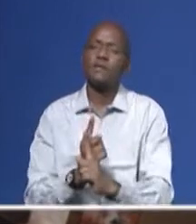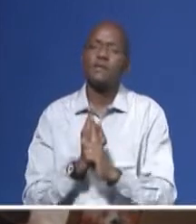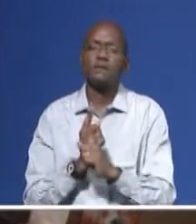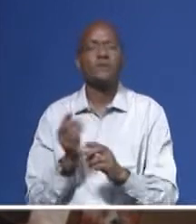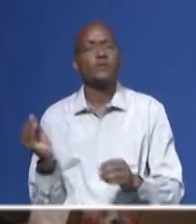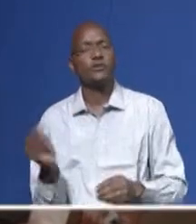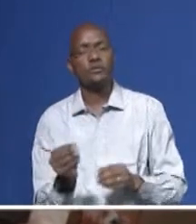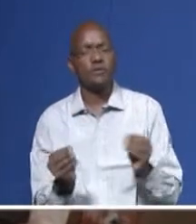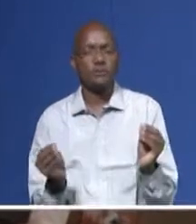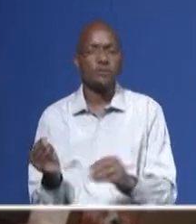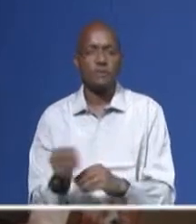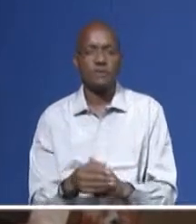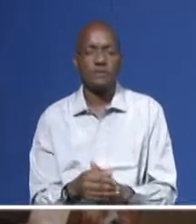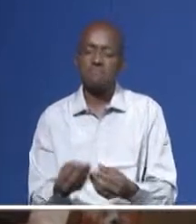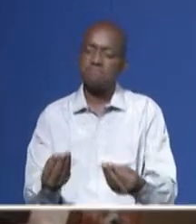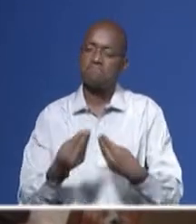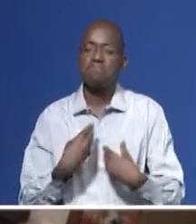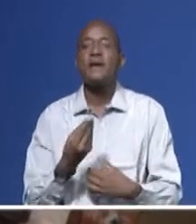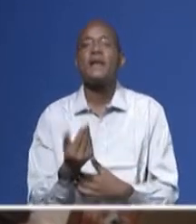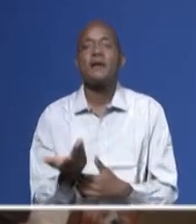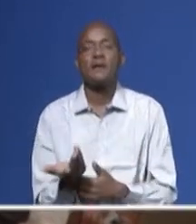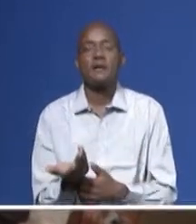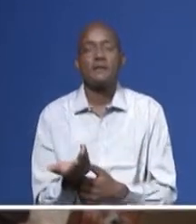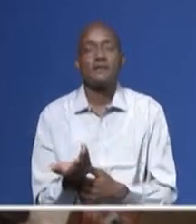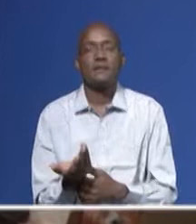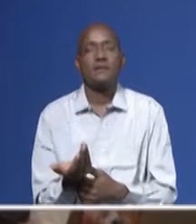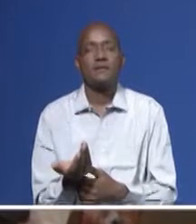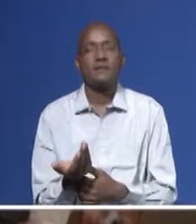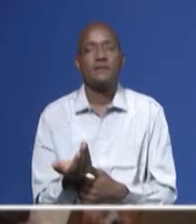ananitongoza, ananipa hela.